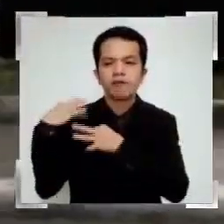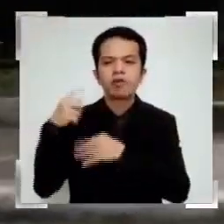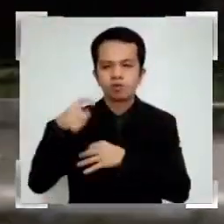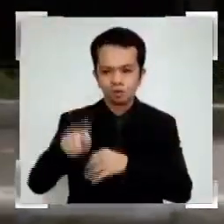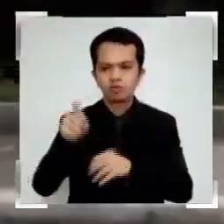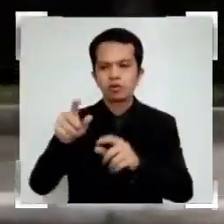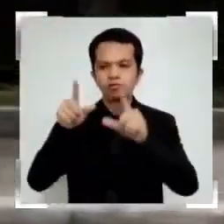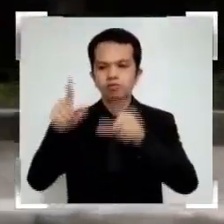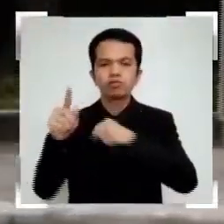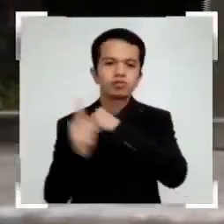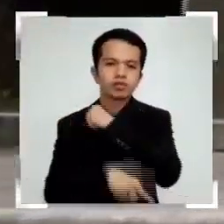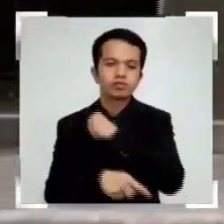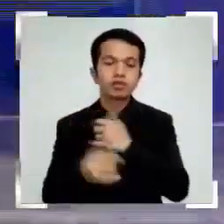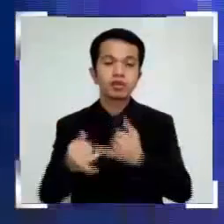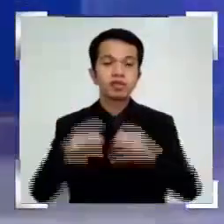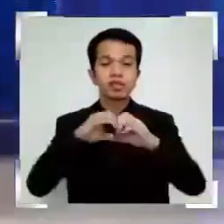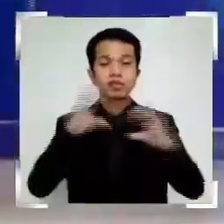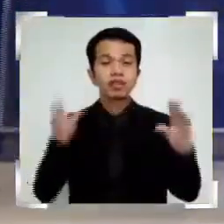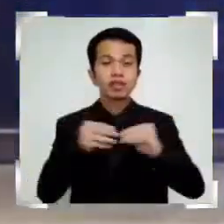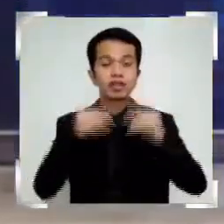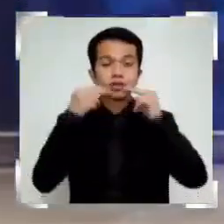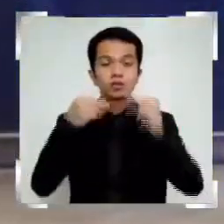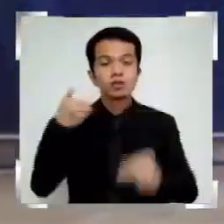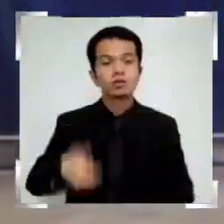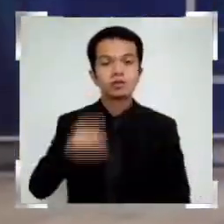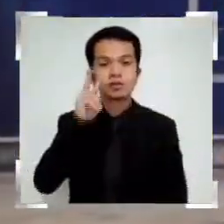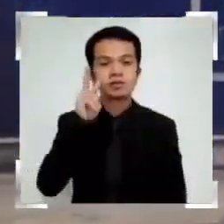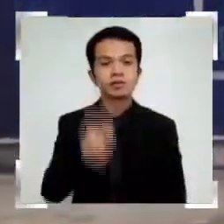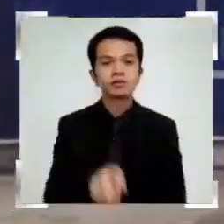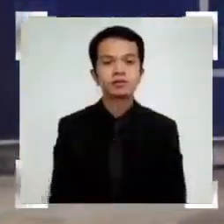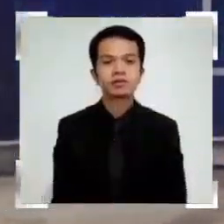GMA Integrated News, Joseph Morong ang inyong saksi.